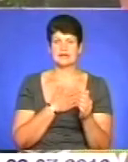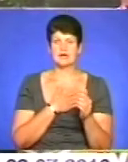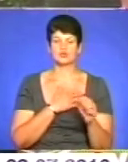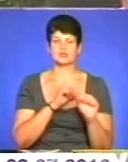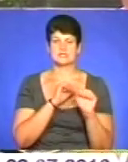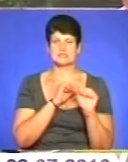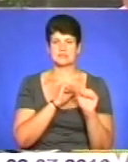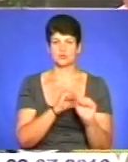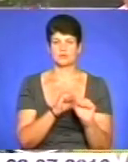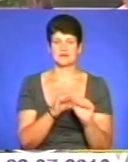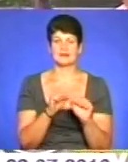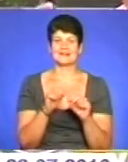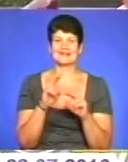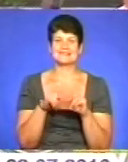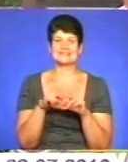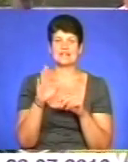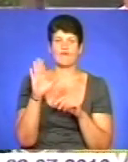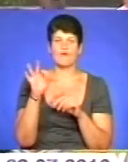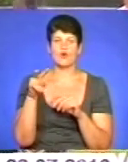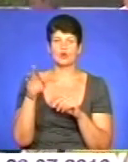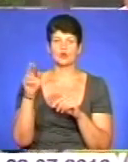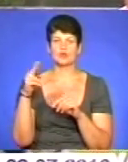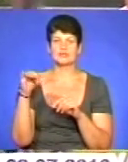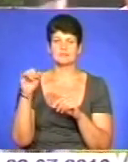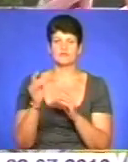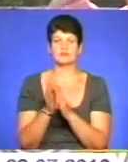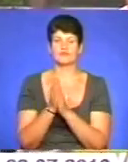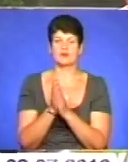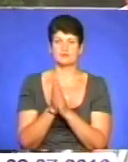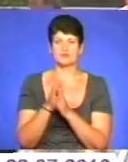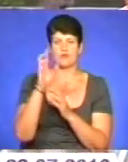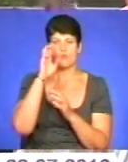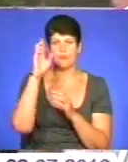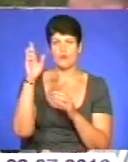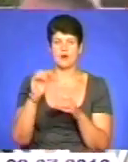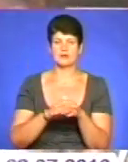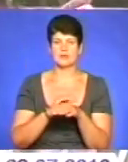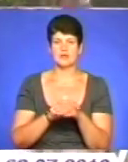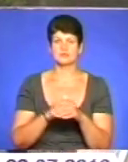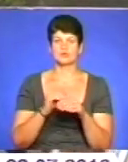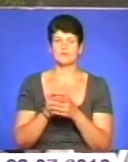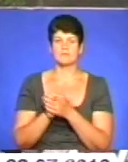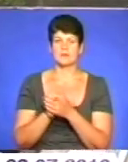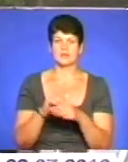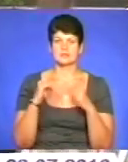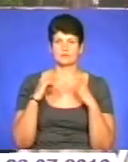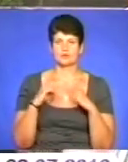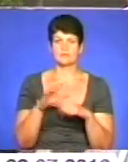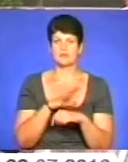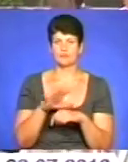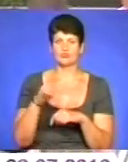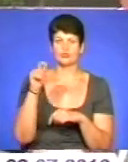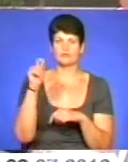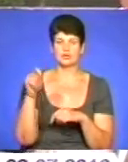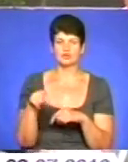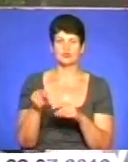заступника, хрестителя Володимира, щоб він випросив Бога ласку мир, спокій, щоб не було війни, щоб не